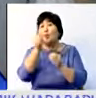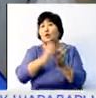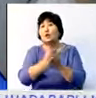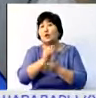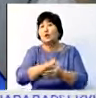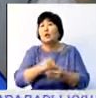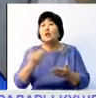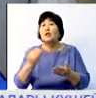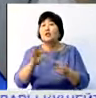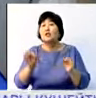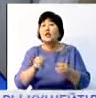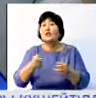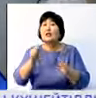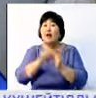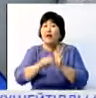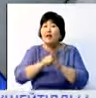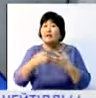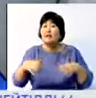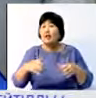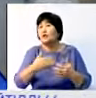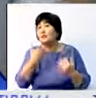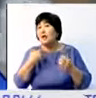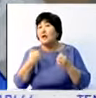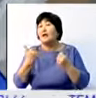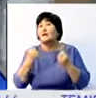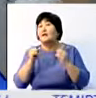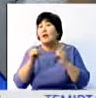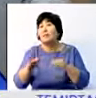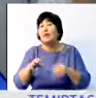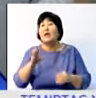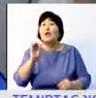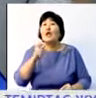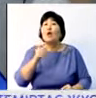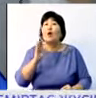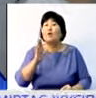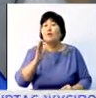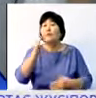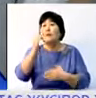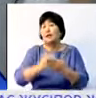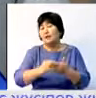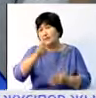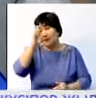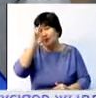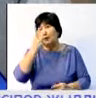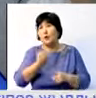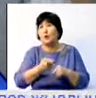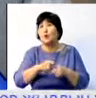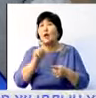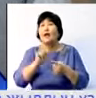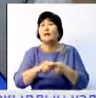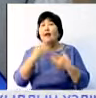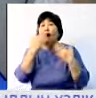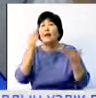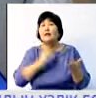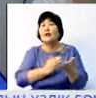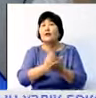ешқандай аттестациясыз, ешқандай аттестациясыз тапсырылып, ЕГОВ бағдарламасы мемлекеттік, сол арқылы халыққа